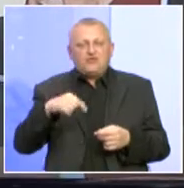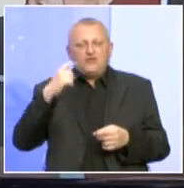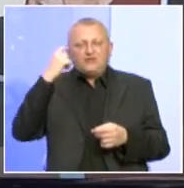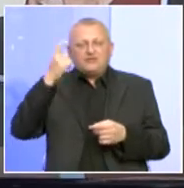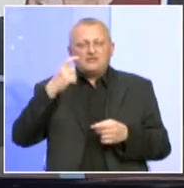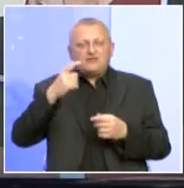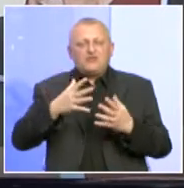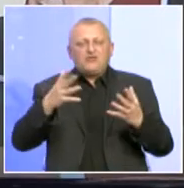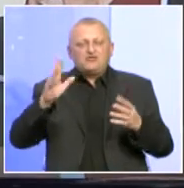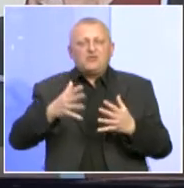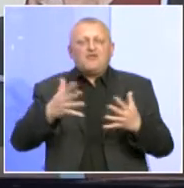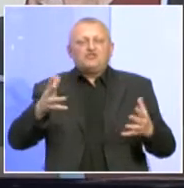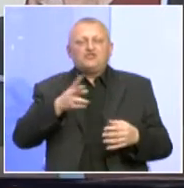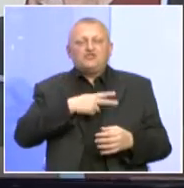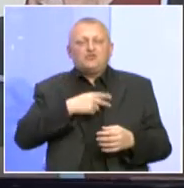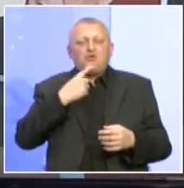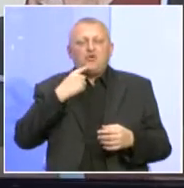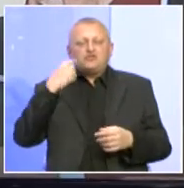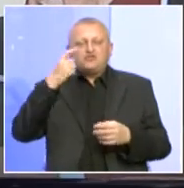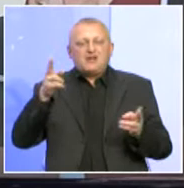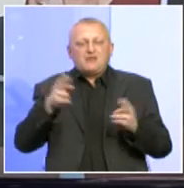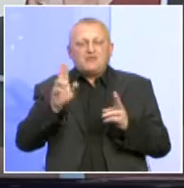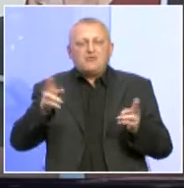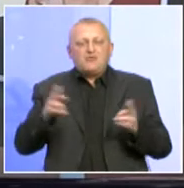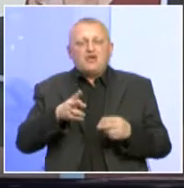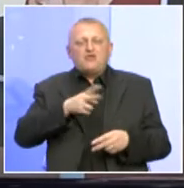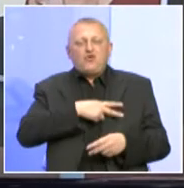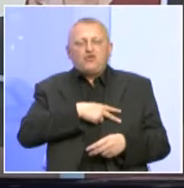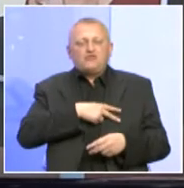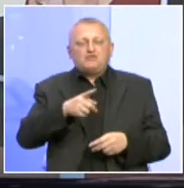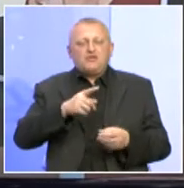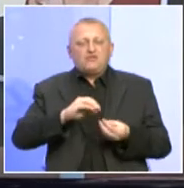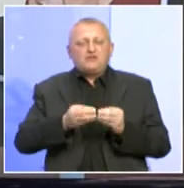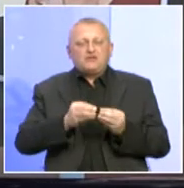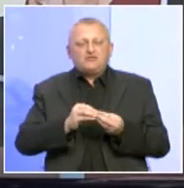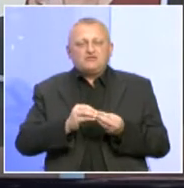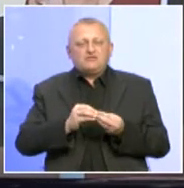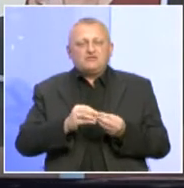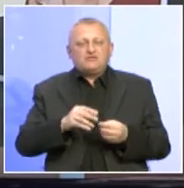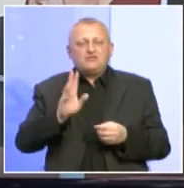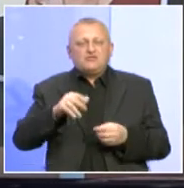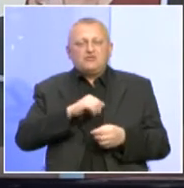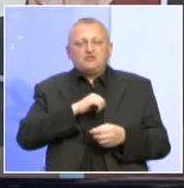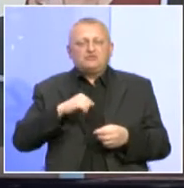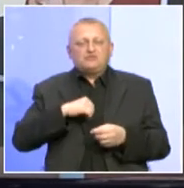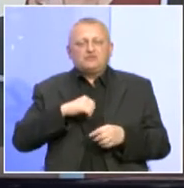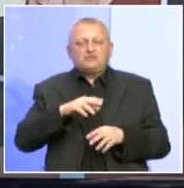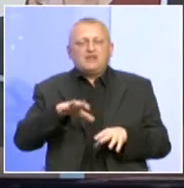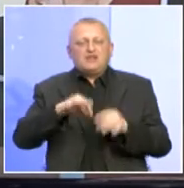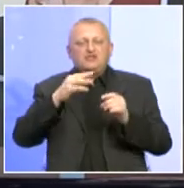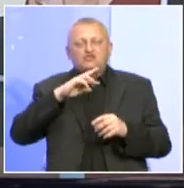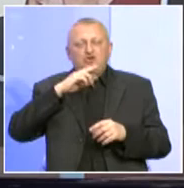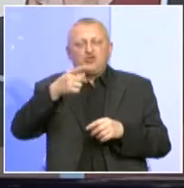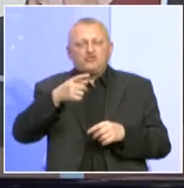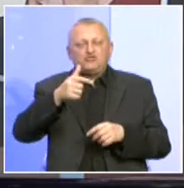su veće imaju veću odgovornost. Stranke koje su manje imaju manju odgovornost za ovu krizu. I možete sami da nađete odgovor na ono